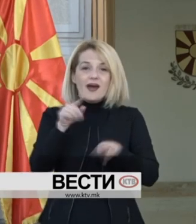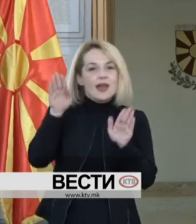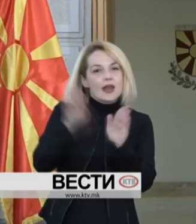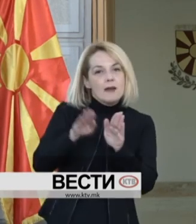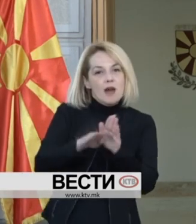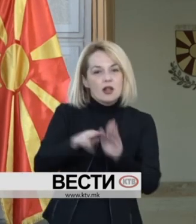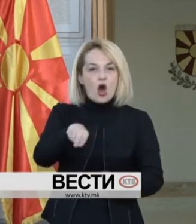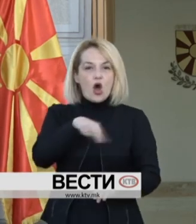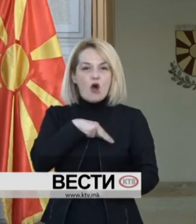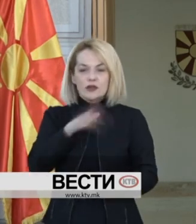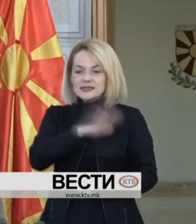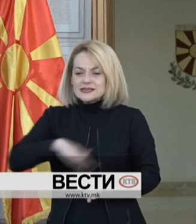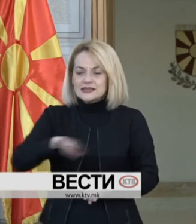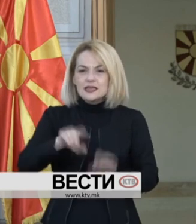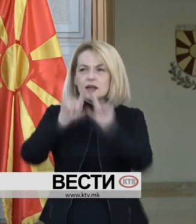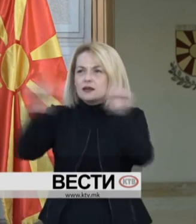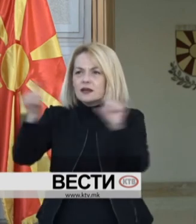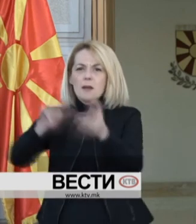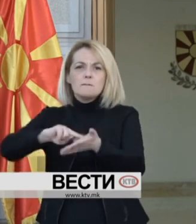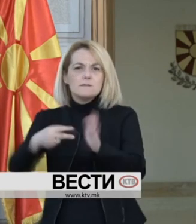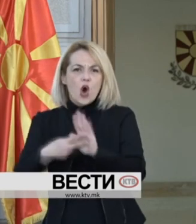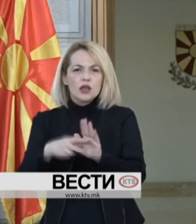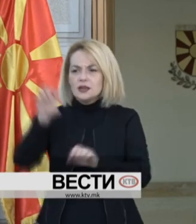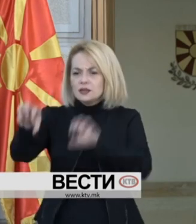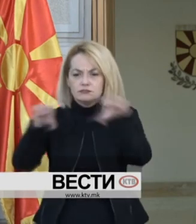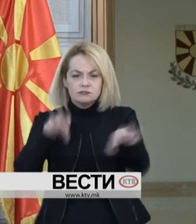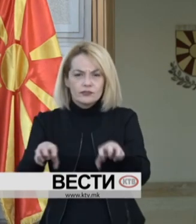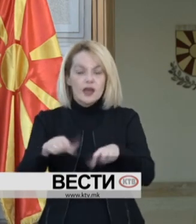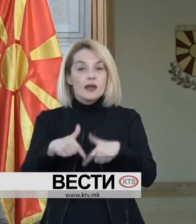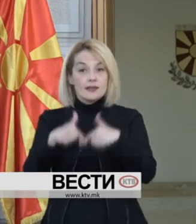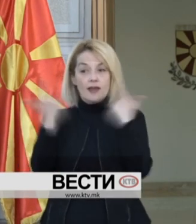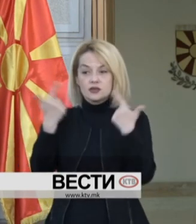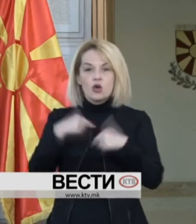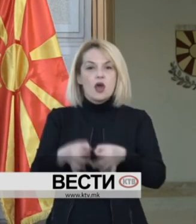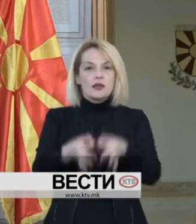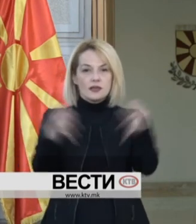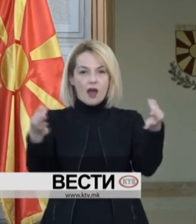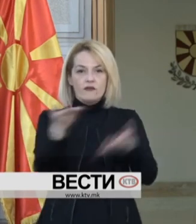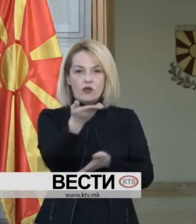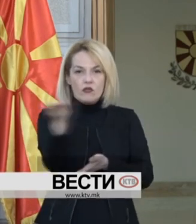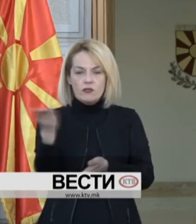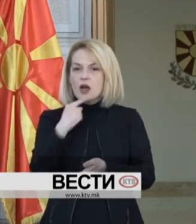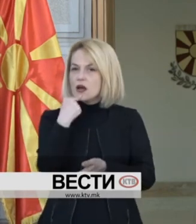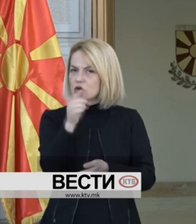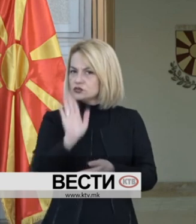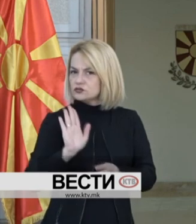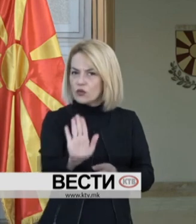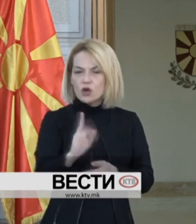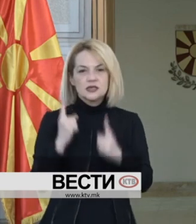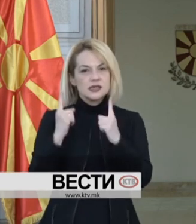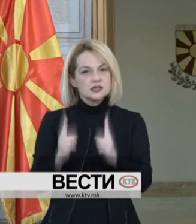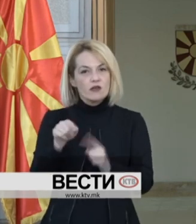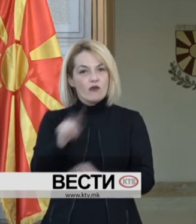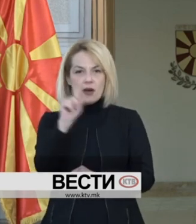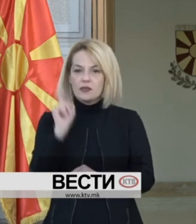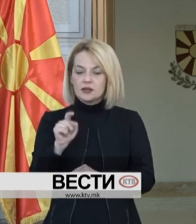намалува одговорноста на сите релевантни политички фактори во државата, јасно и јавно да ги кажат своите ставови по ова